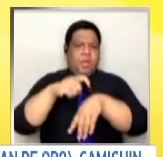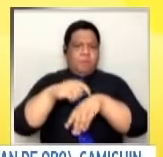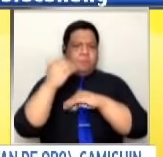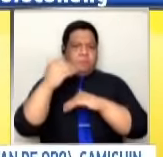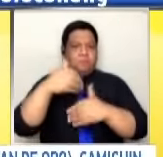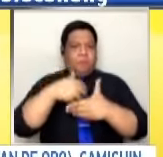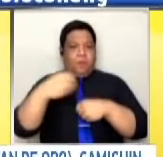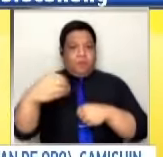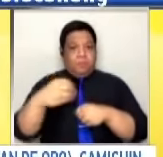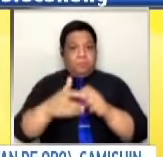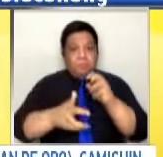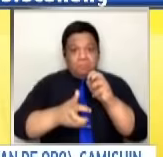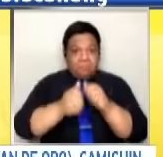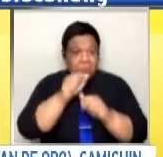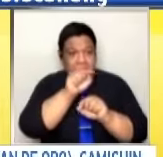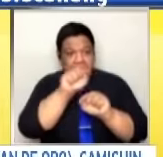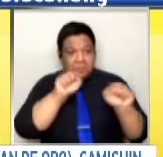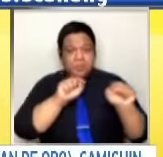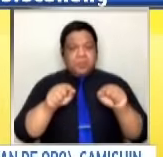unang balita si James Agustin.